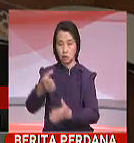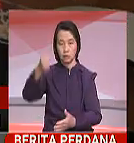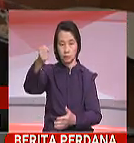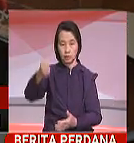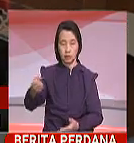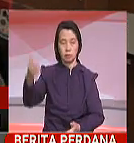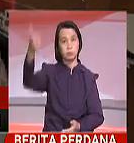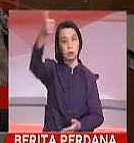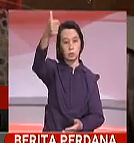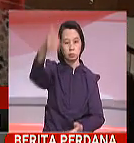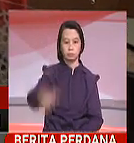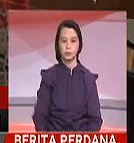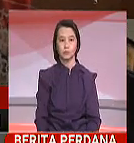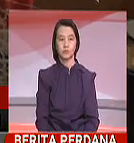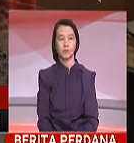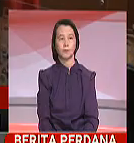taruh.